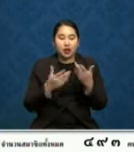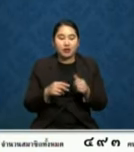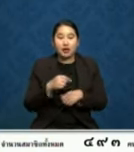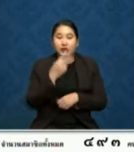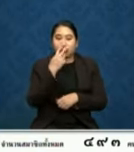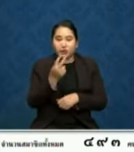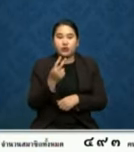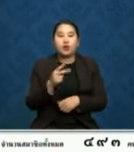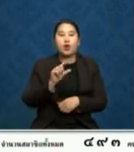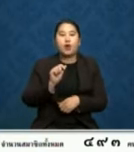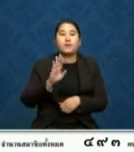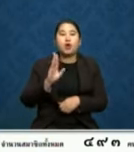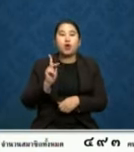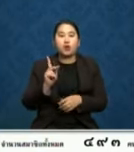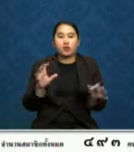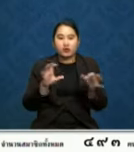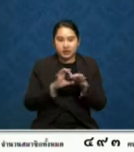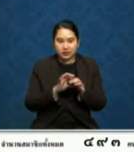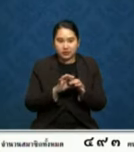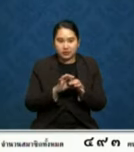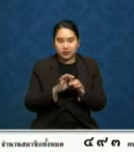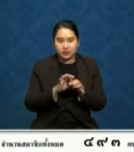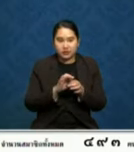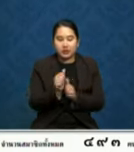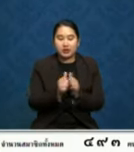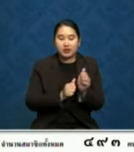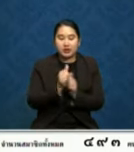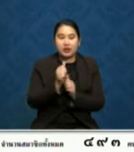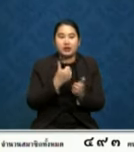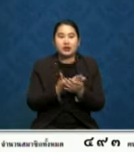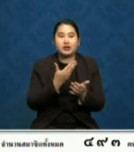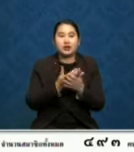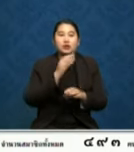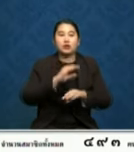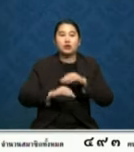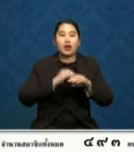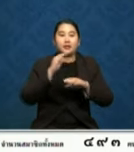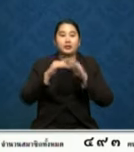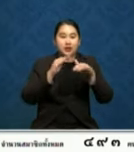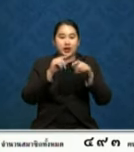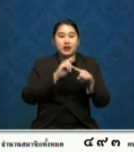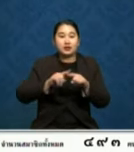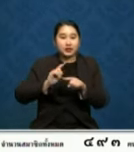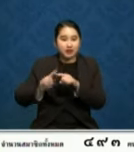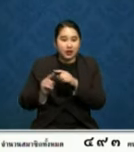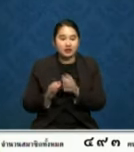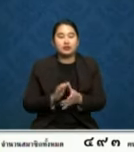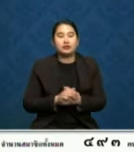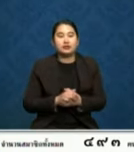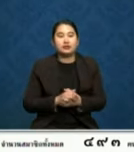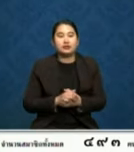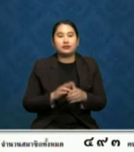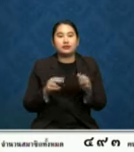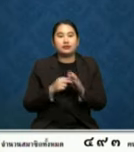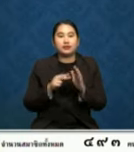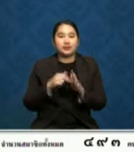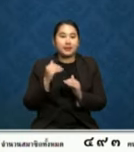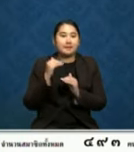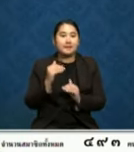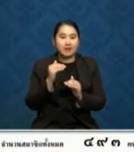อบกนะคะที่เกี่ยวกับอ่าการประกวดราคาโครงการพัฒนาแพลตฟอร์มต่างๆเนี่ยก็ได้มีการประกาศ